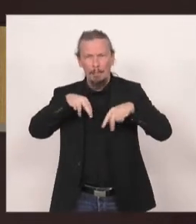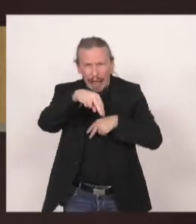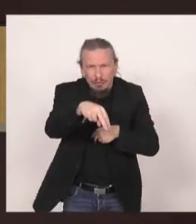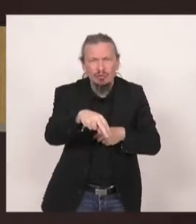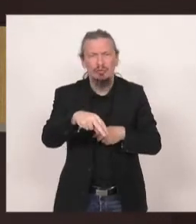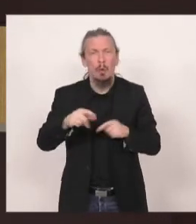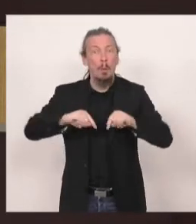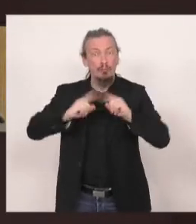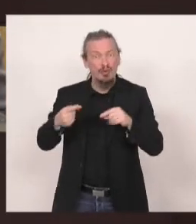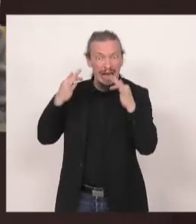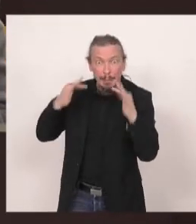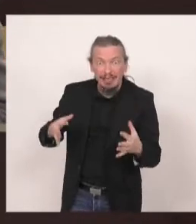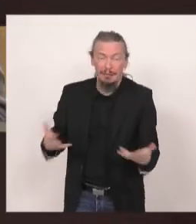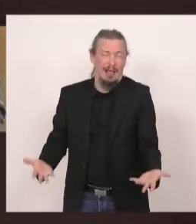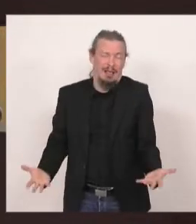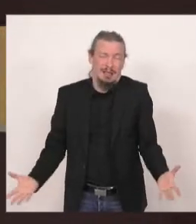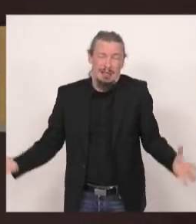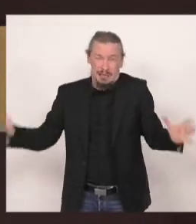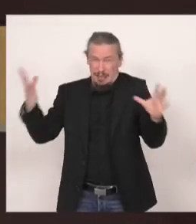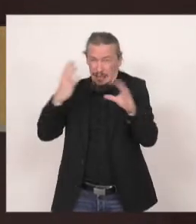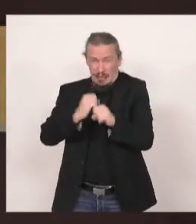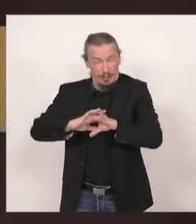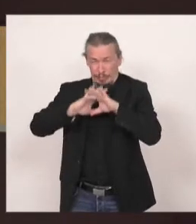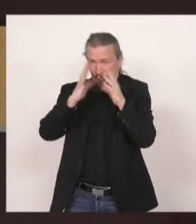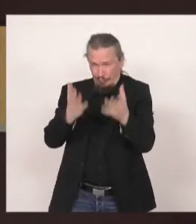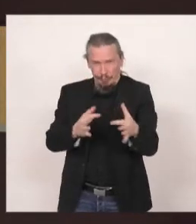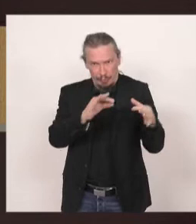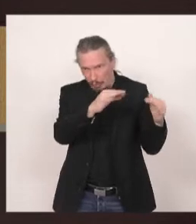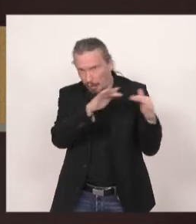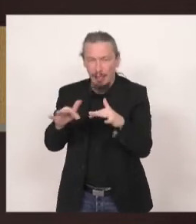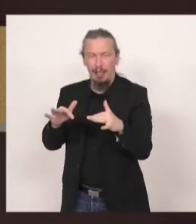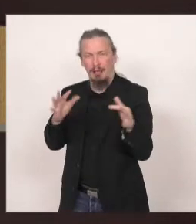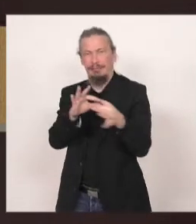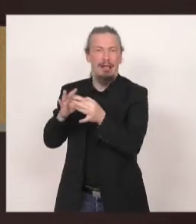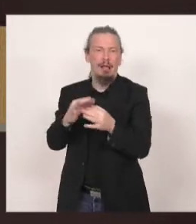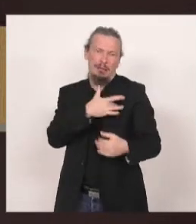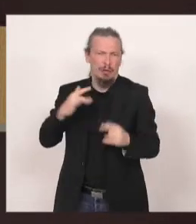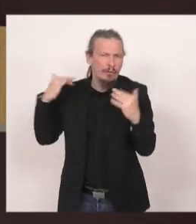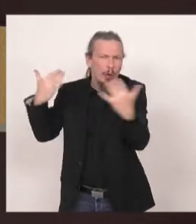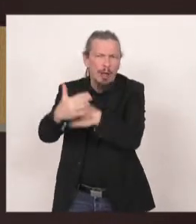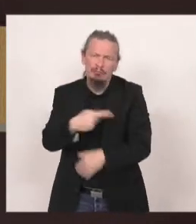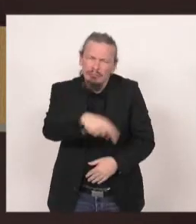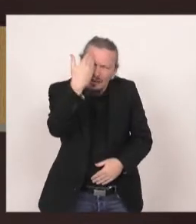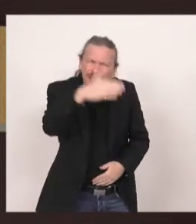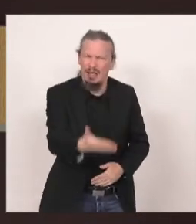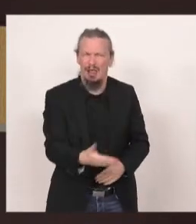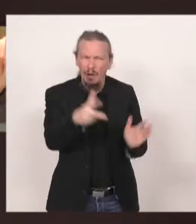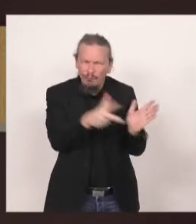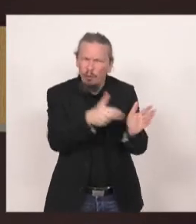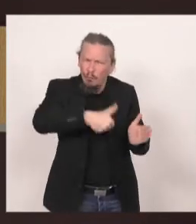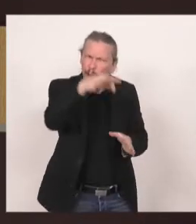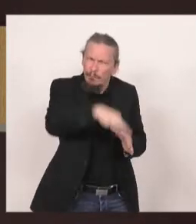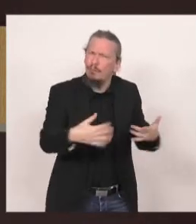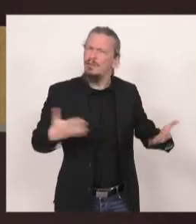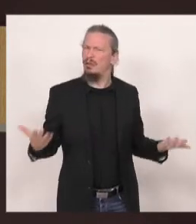climatique. Bref, tout ça concourt à la santé environnementale, vous le savez, vous l'avez vu passer, vous l'avez voté. Je